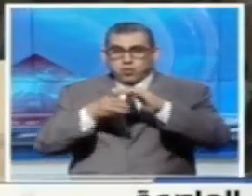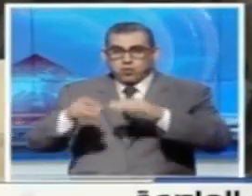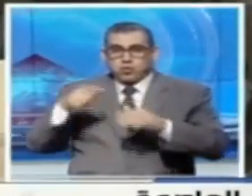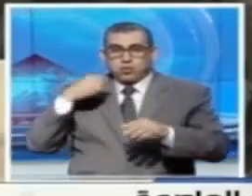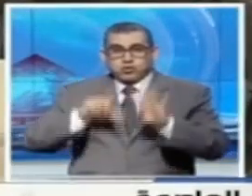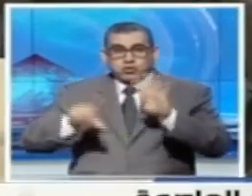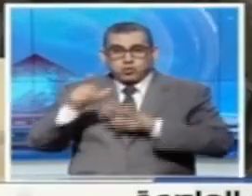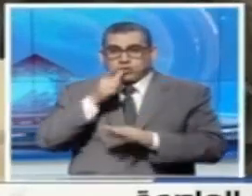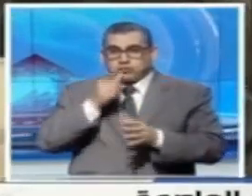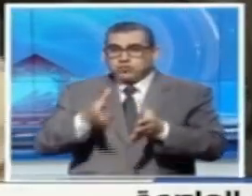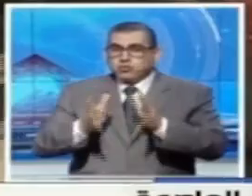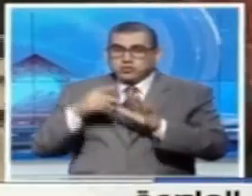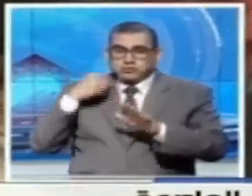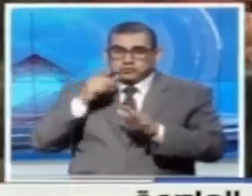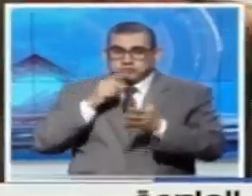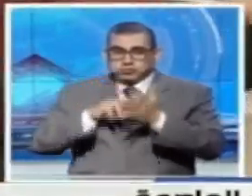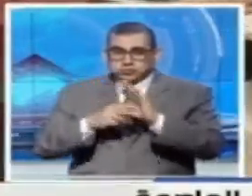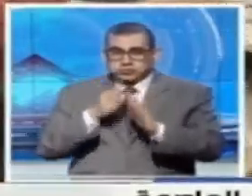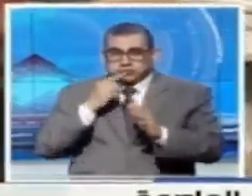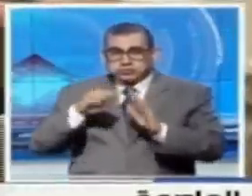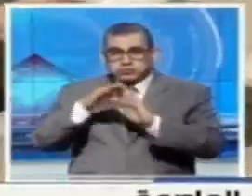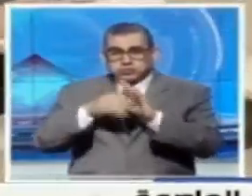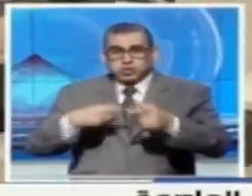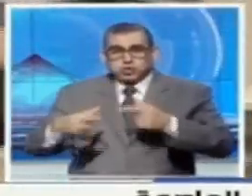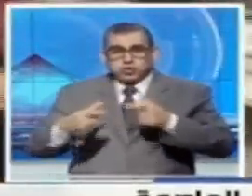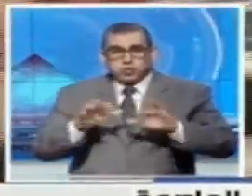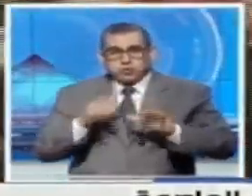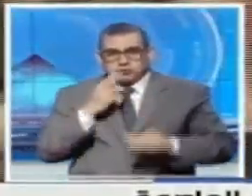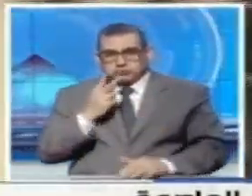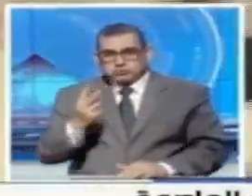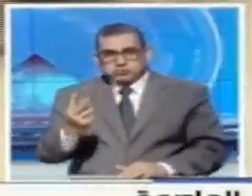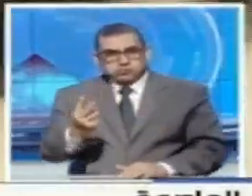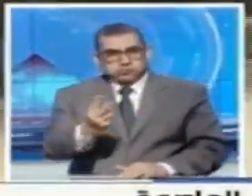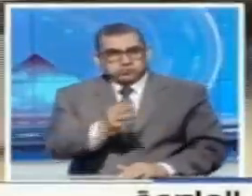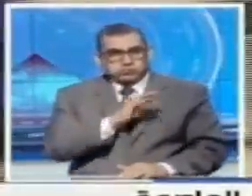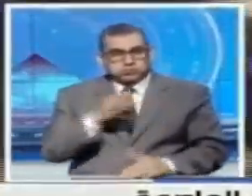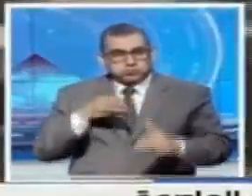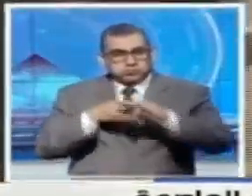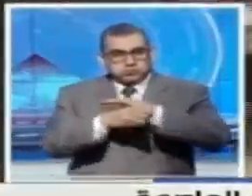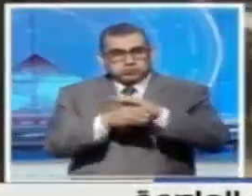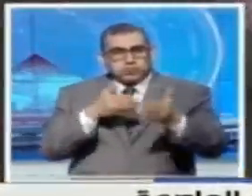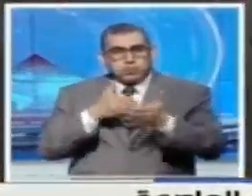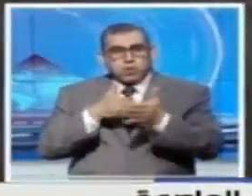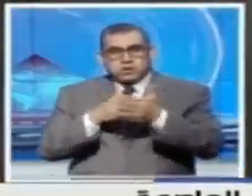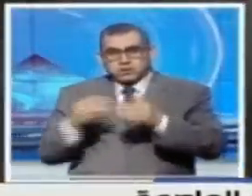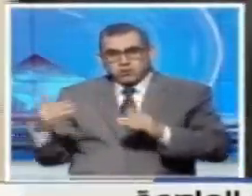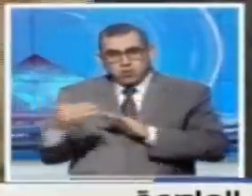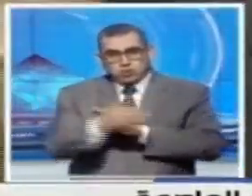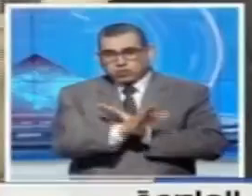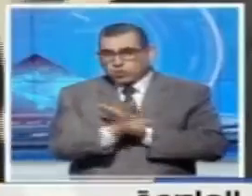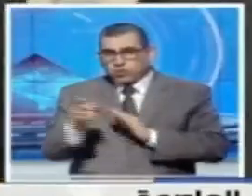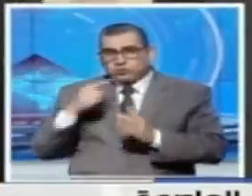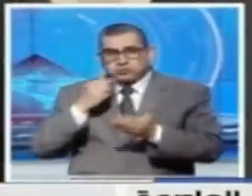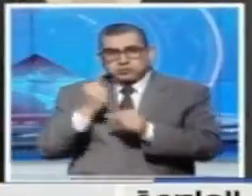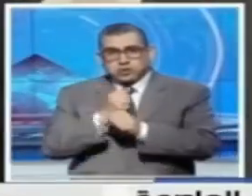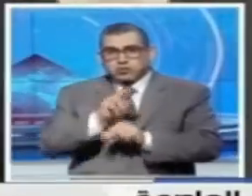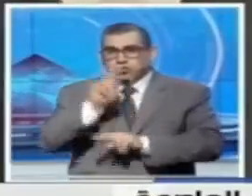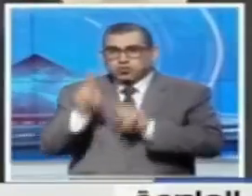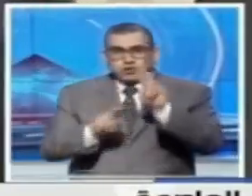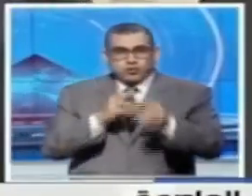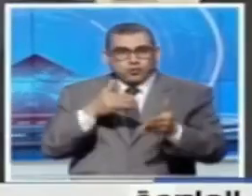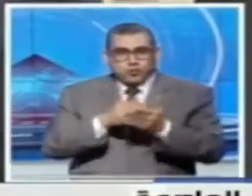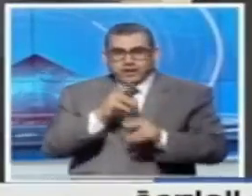مدبولي رئيس مجلس الوزراء النظام الإلكتروني المطبق لدخول وخروج الموظفين، وأجرى حوارا مع عدد